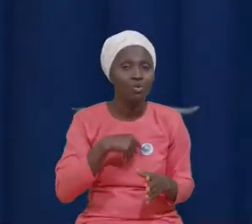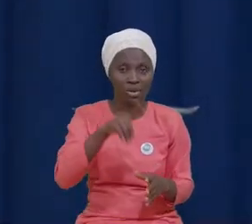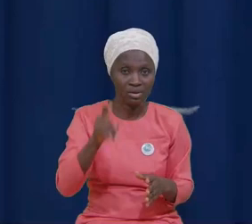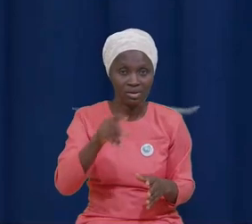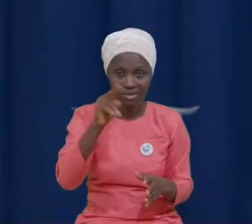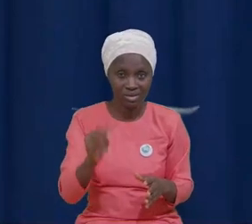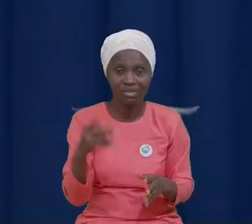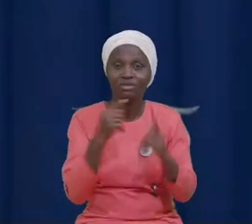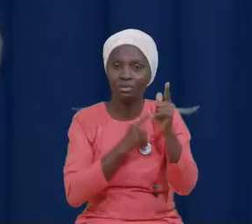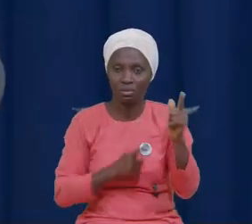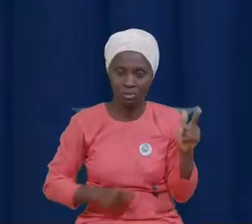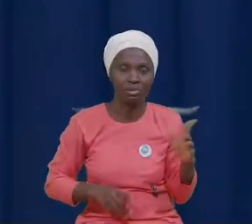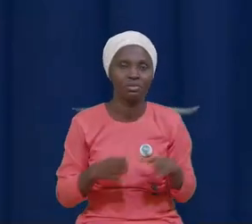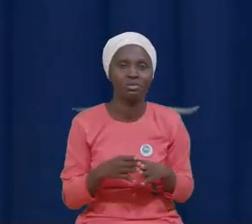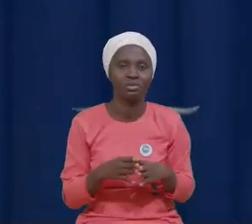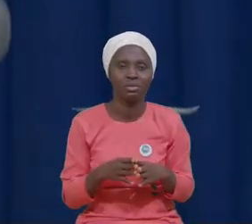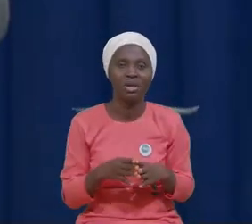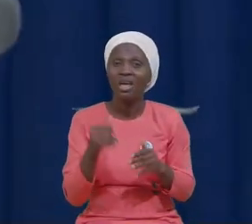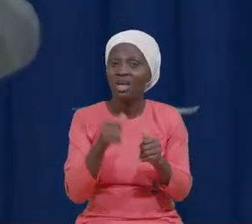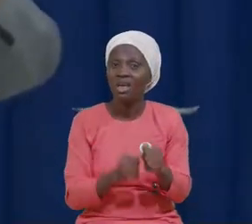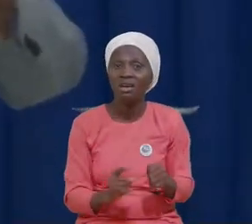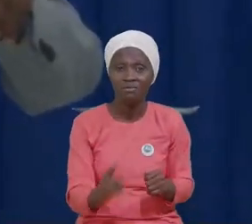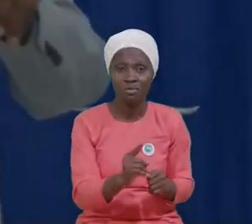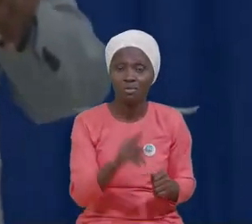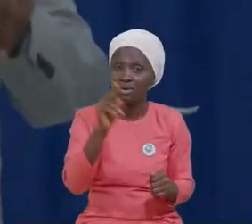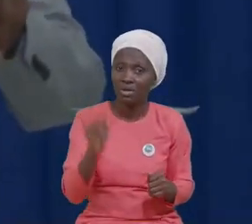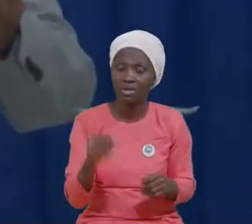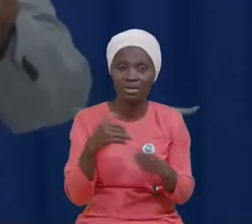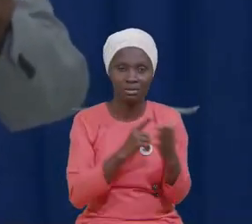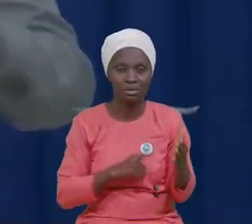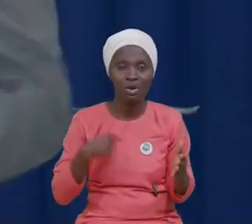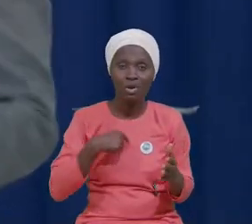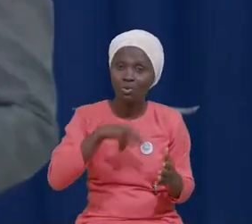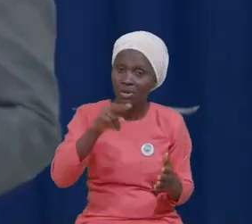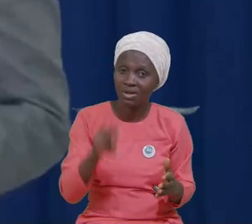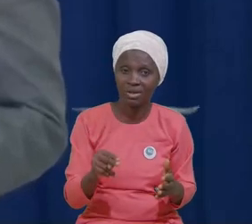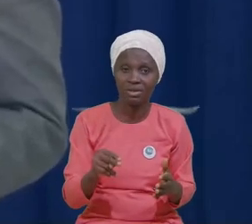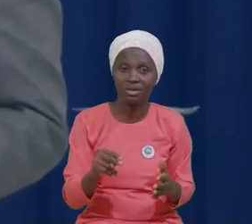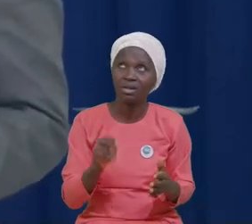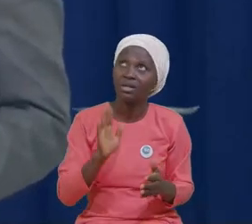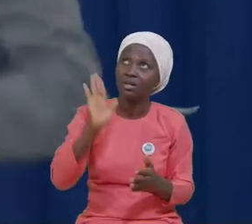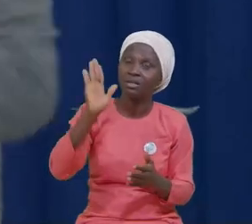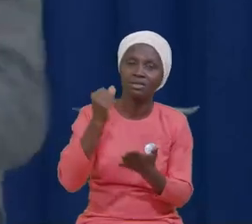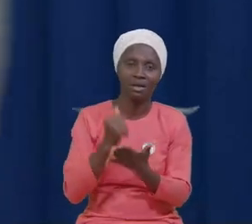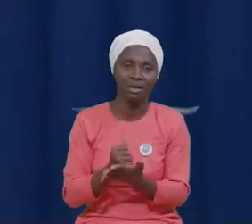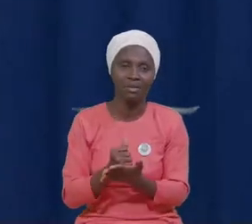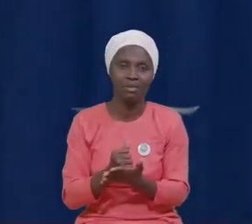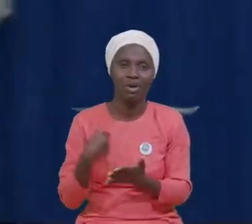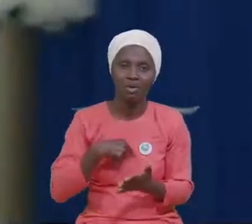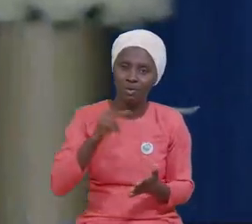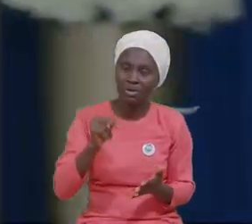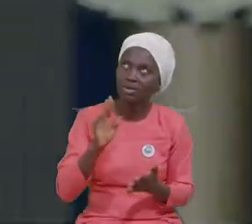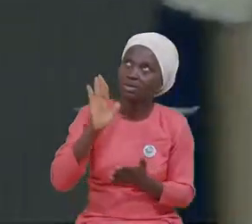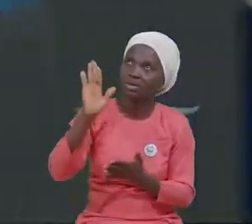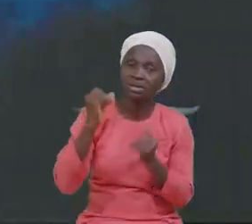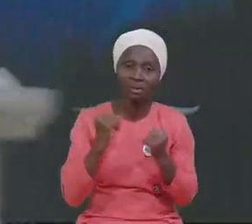Nous avons besoin du Seigneur. Chacun a besoin du Seigneur. Nous avons besoin de son secours. Nous avons besoin de sa